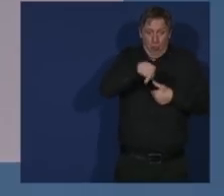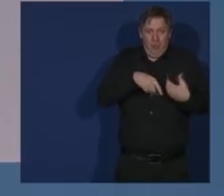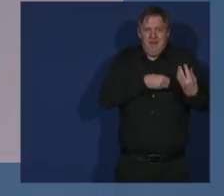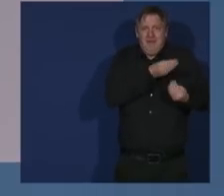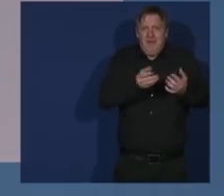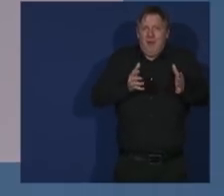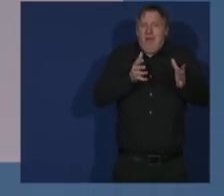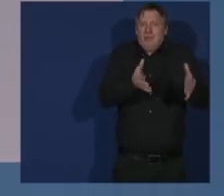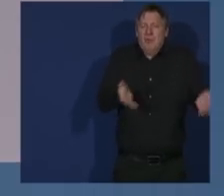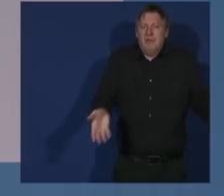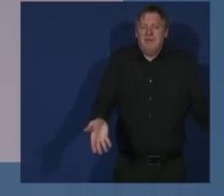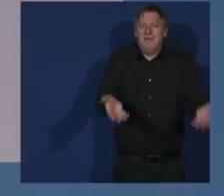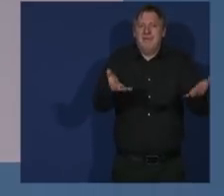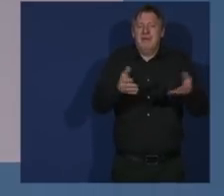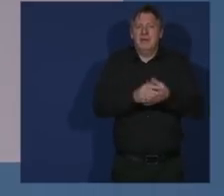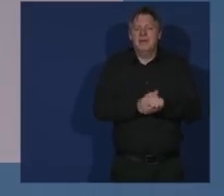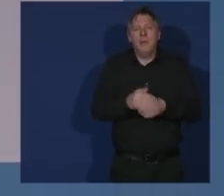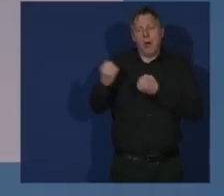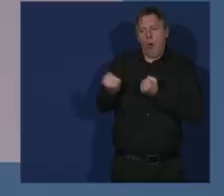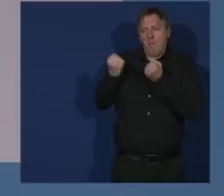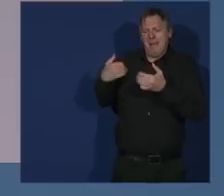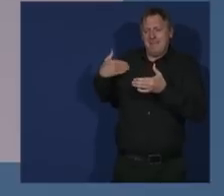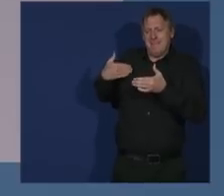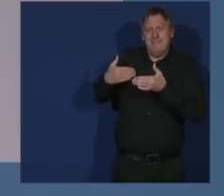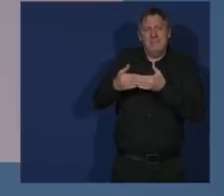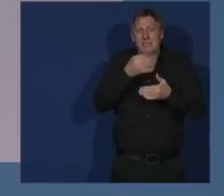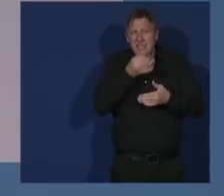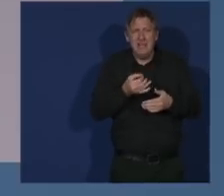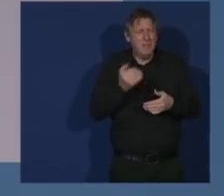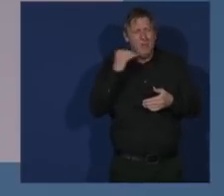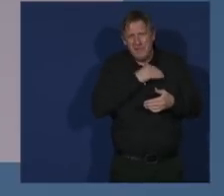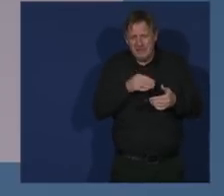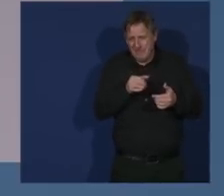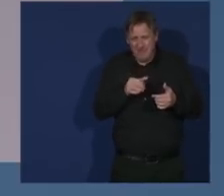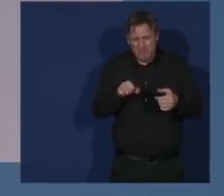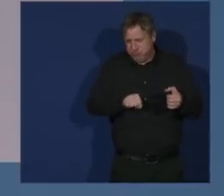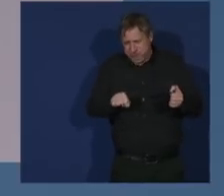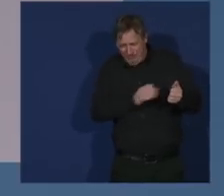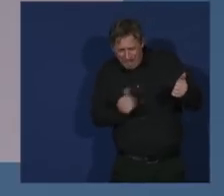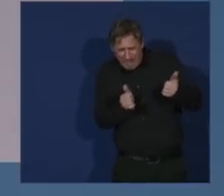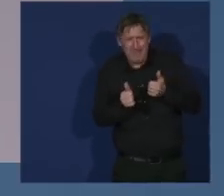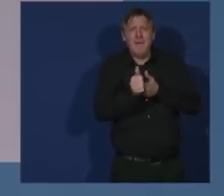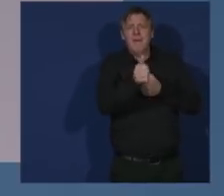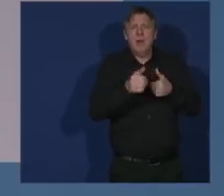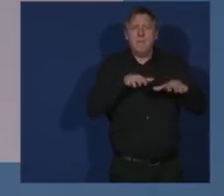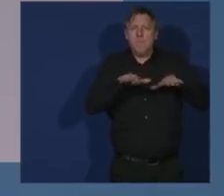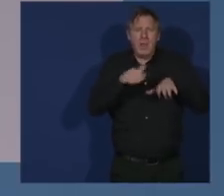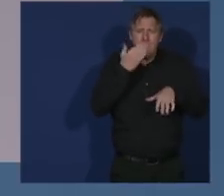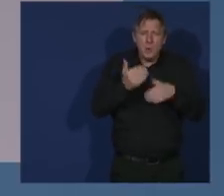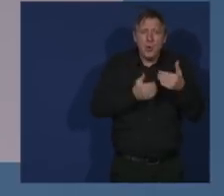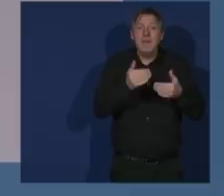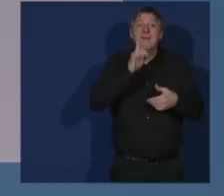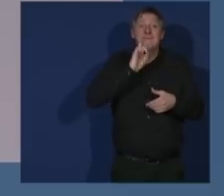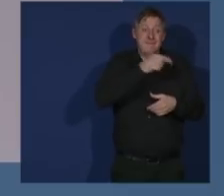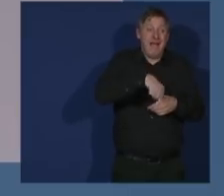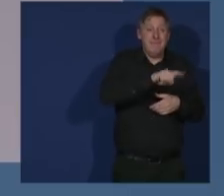la campagne. Nous devons aller plus loin, accélérer encore les choses pour mettre davantage de moyens pour que les femmes puissent